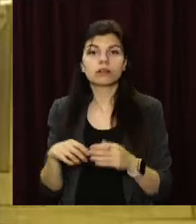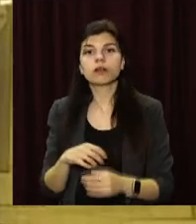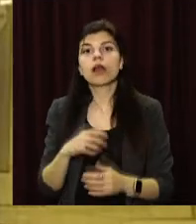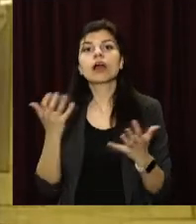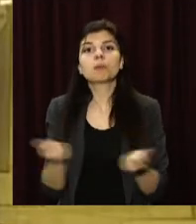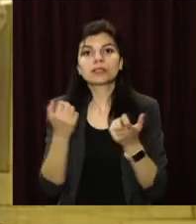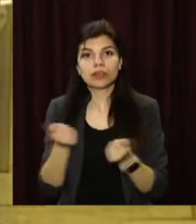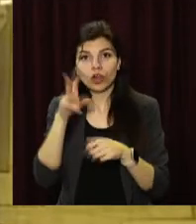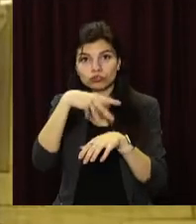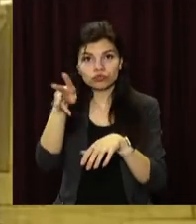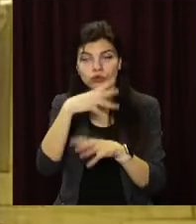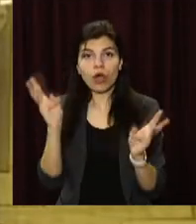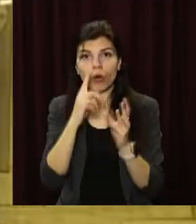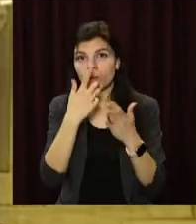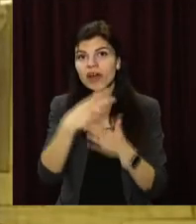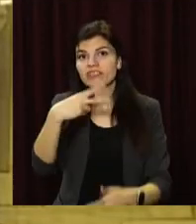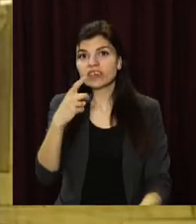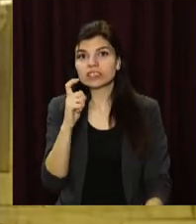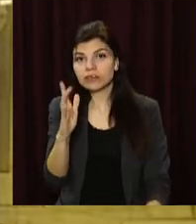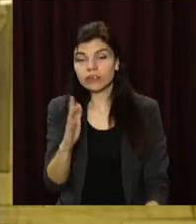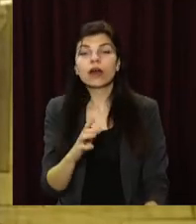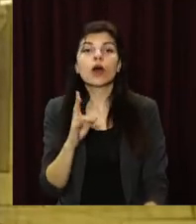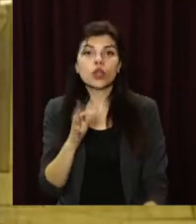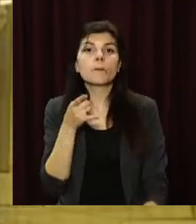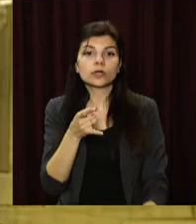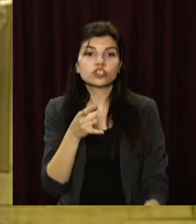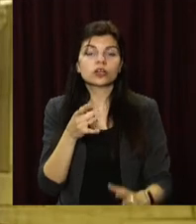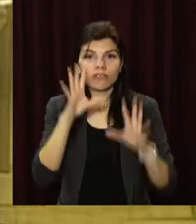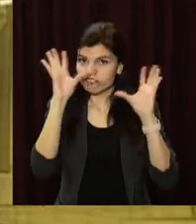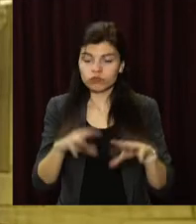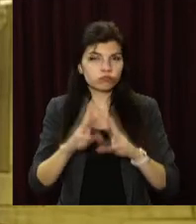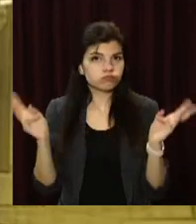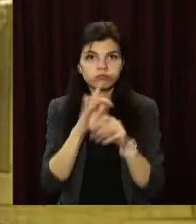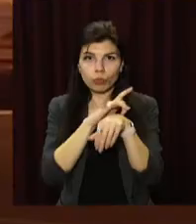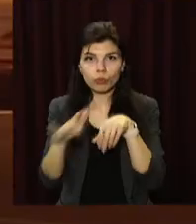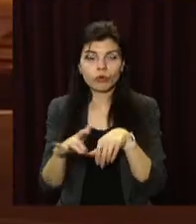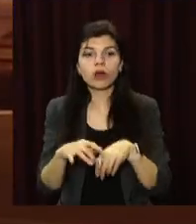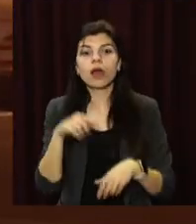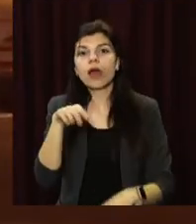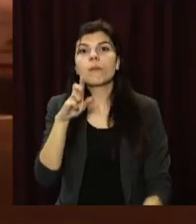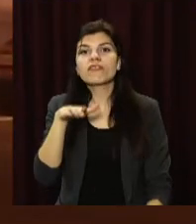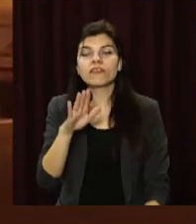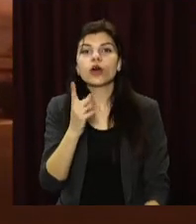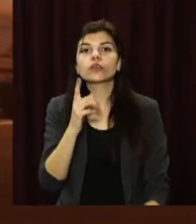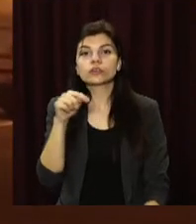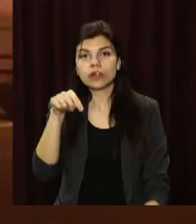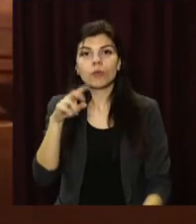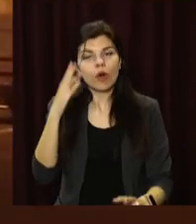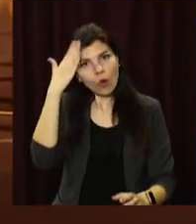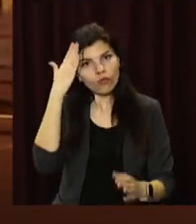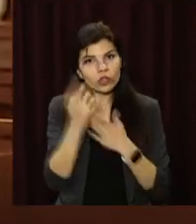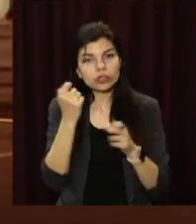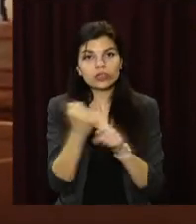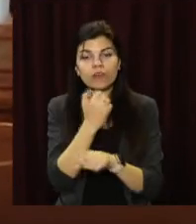відстань. Рятувальники гасили вогонь майже 20 хвилин. Втім, машина вщент згоріла. Одна з пасажирок БМВ отримала